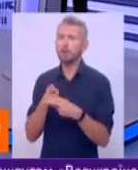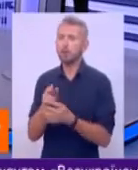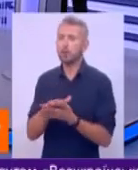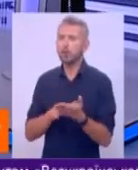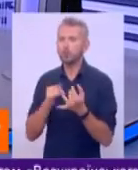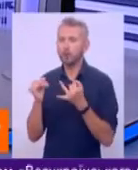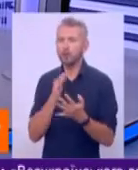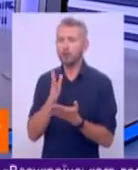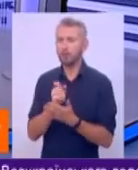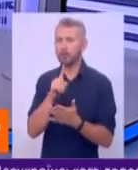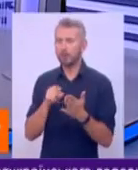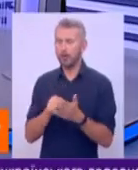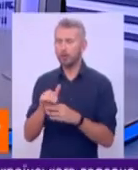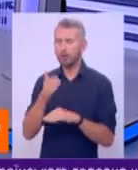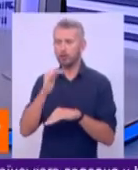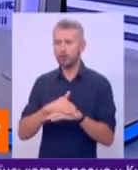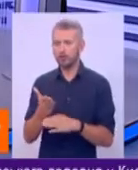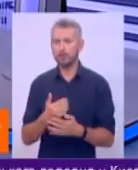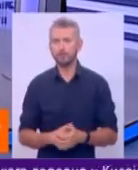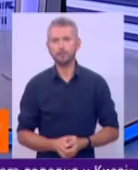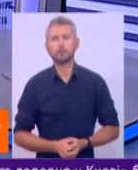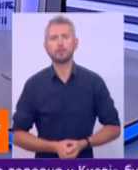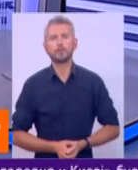розмову. Маємо питання від глядача. Доброго вечора вам.